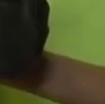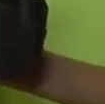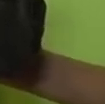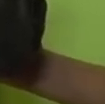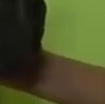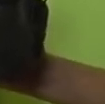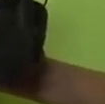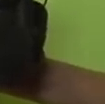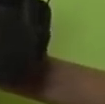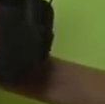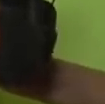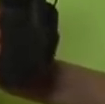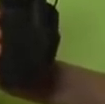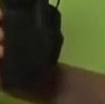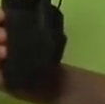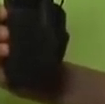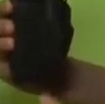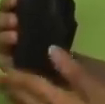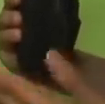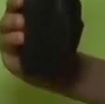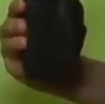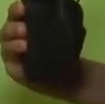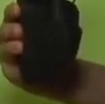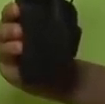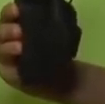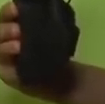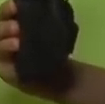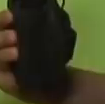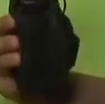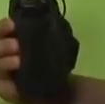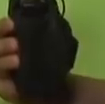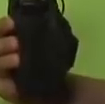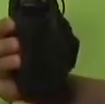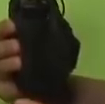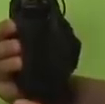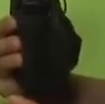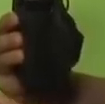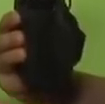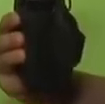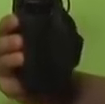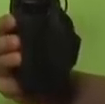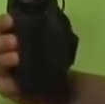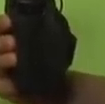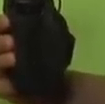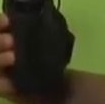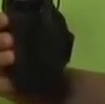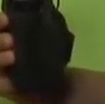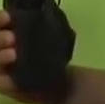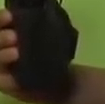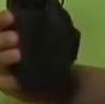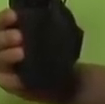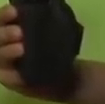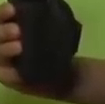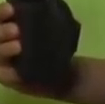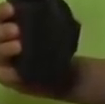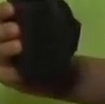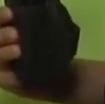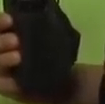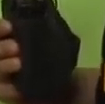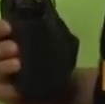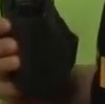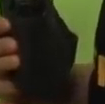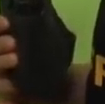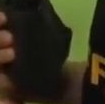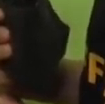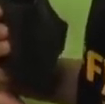sasama na rin ang DENR. Para nang sa gayon makaharap nyo sila at doon ipapakita nyo yung payslip nyo bilang ebidensya na hindi bayad yung OT